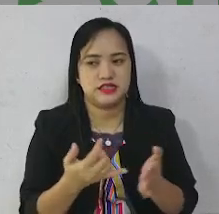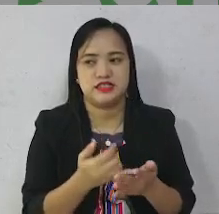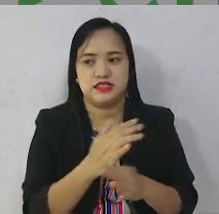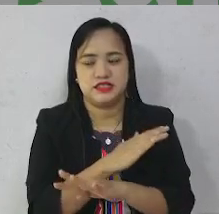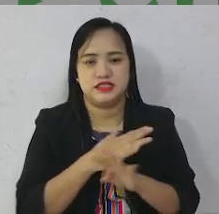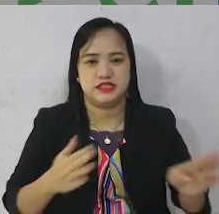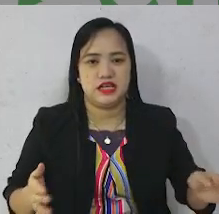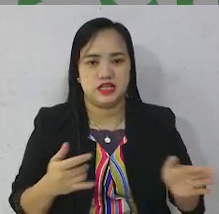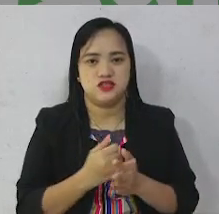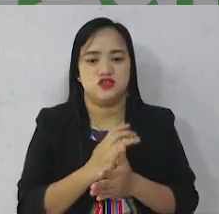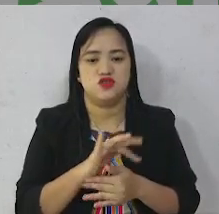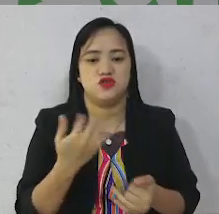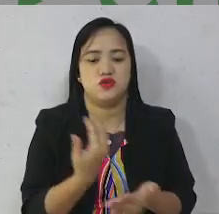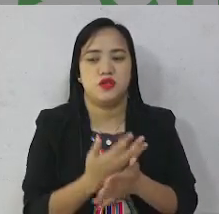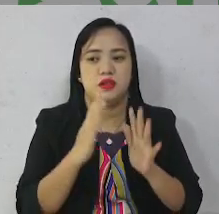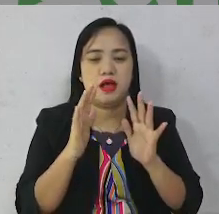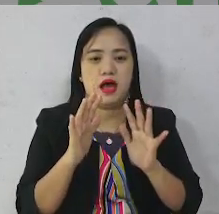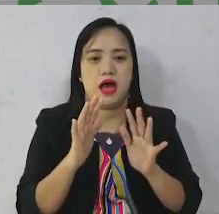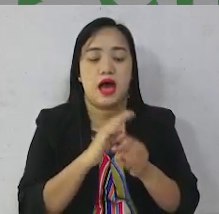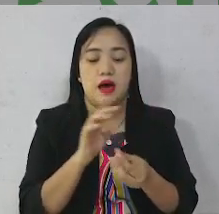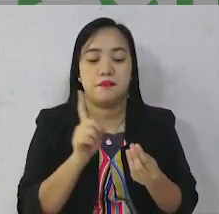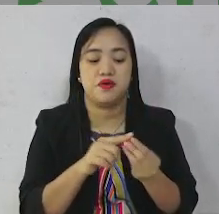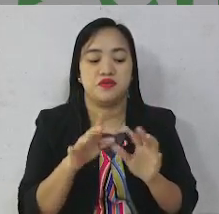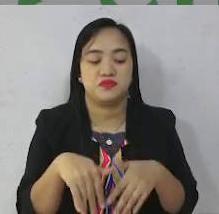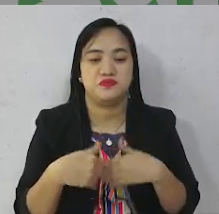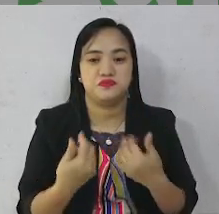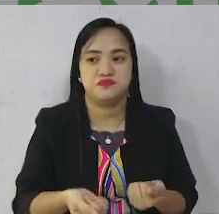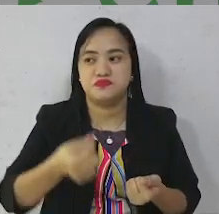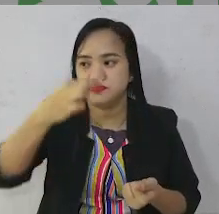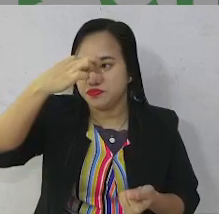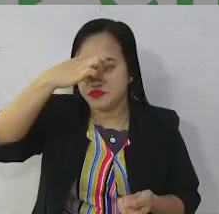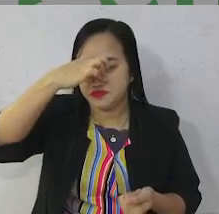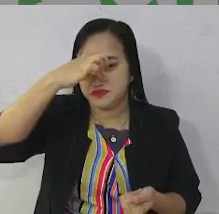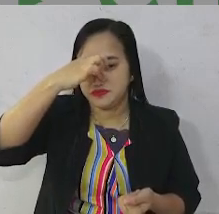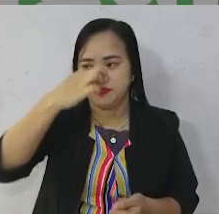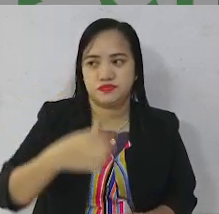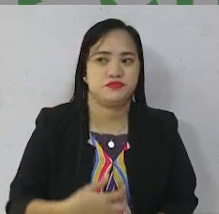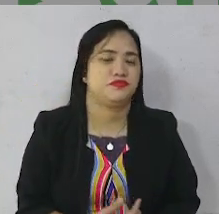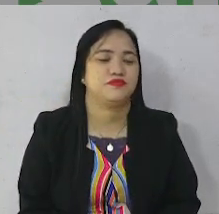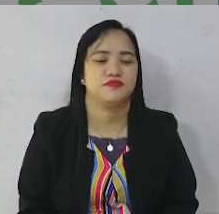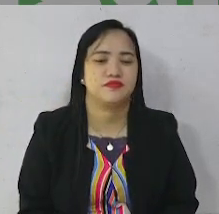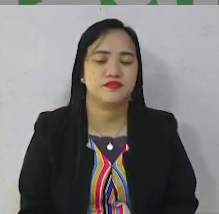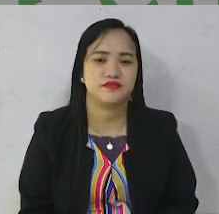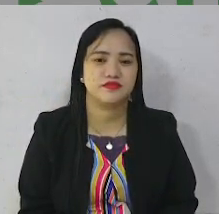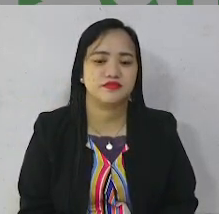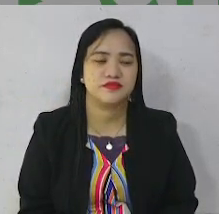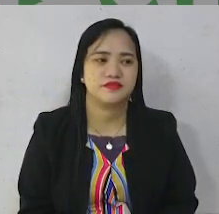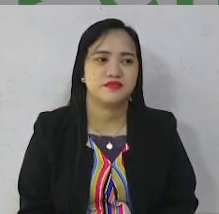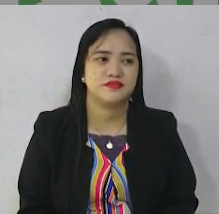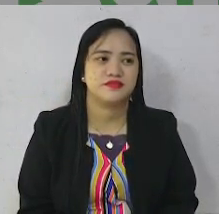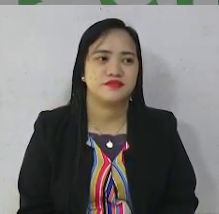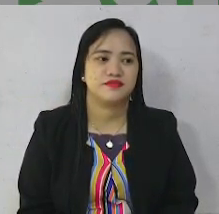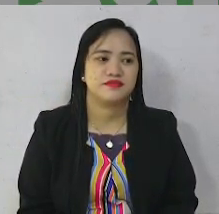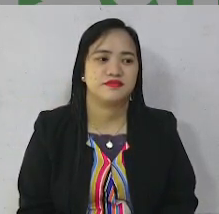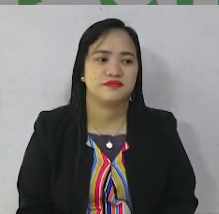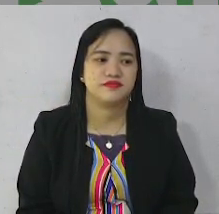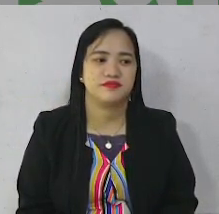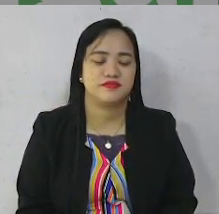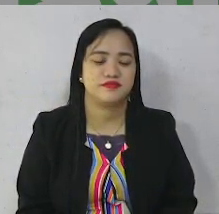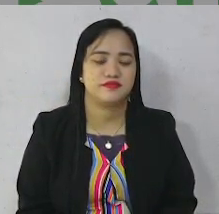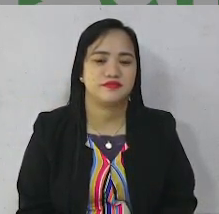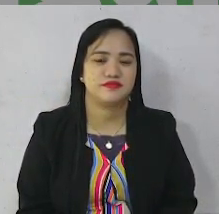pag-ipit iipit ng ilong kawa bakaal Oo kawawa lang si bab ' ba makahinga